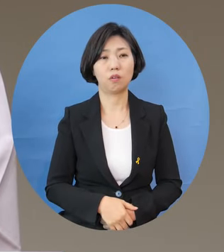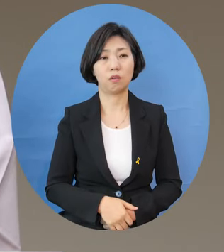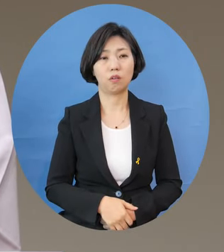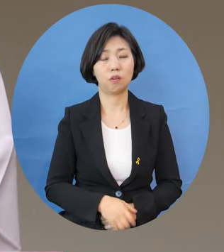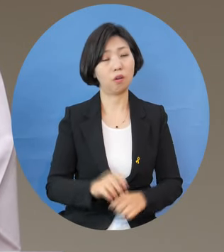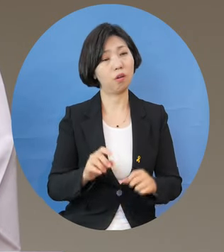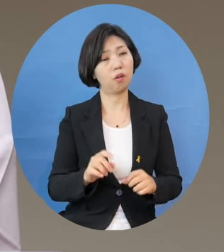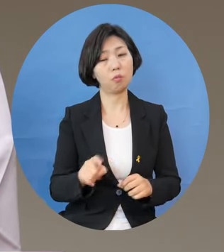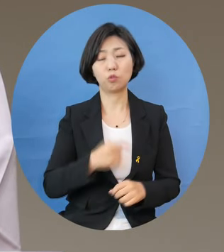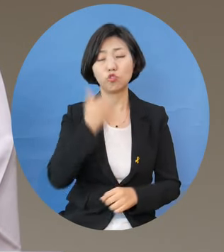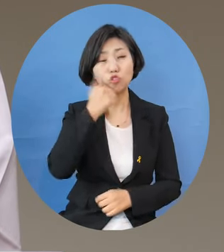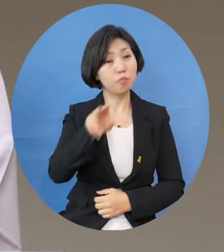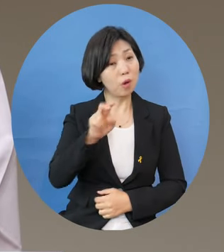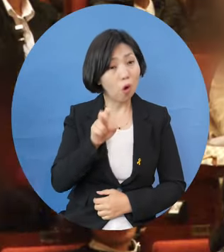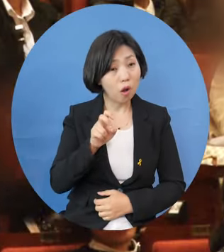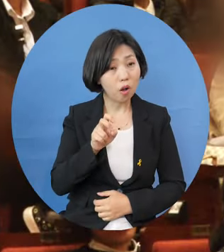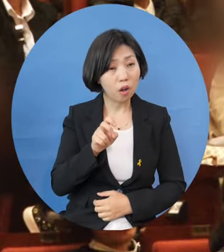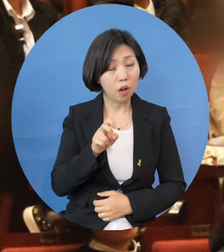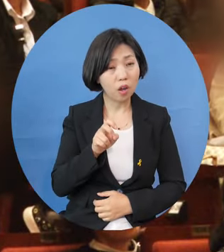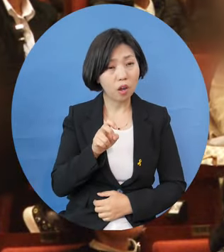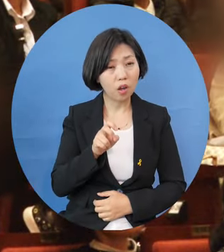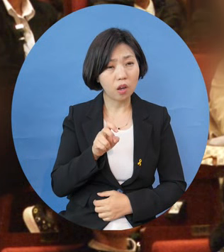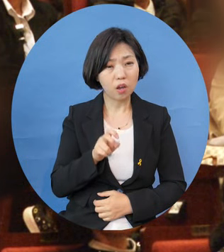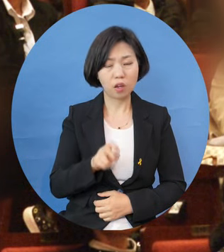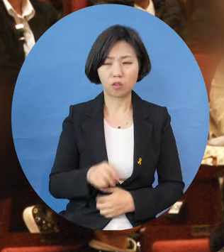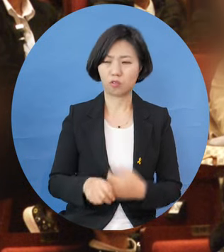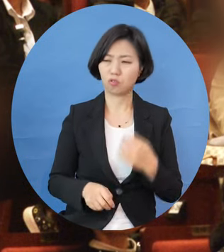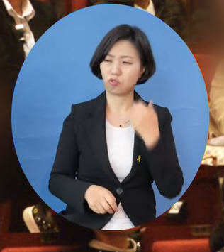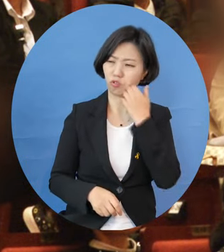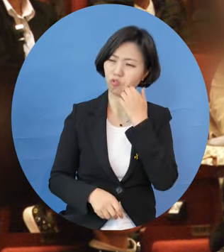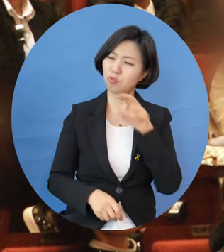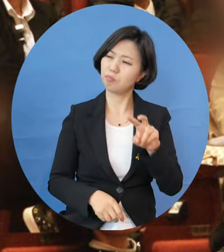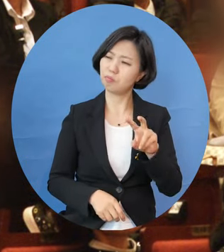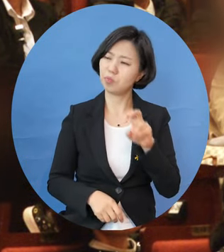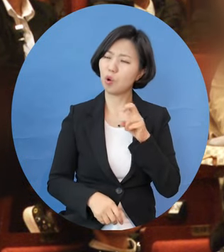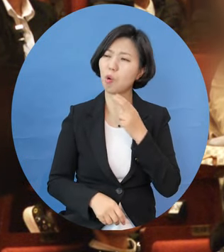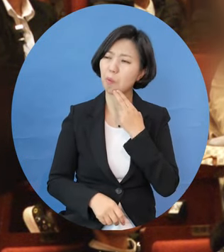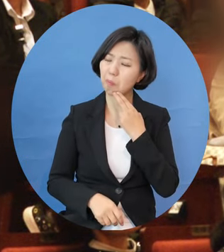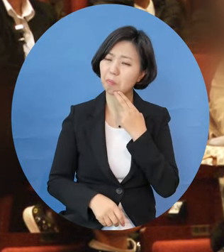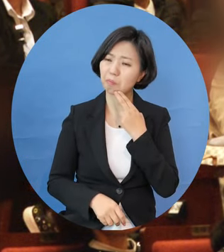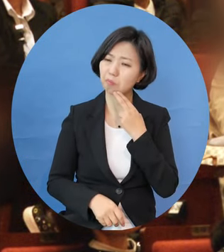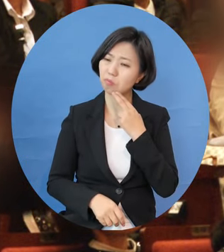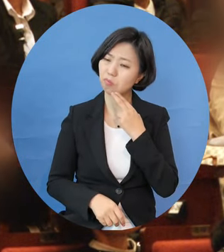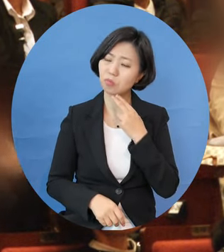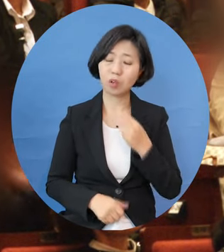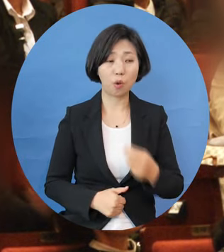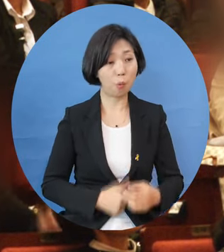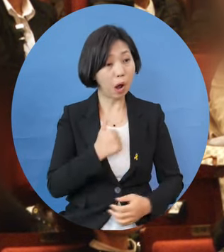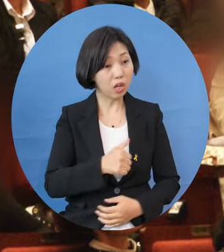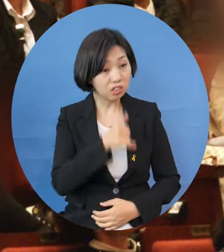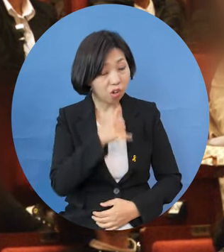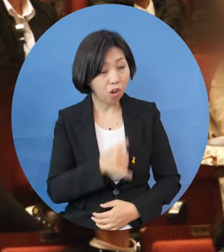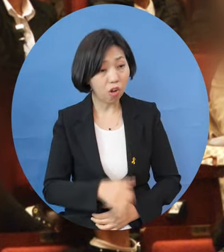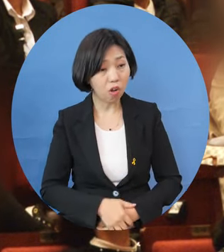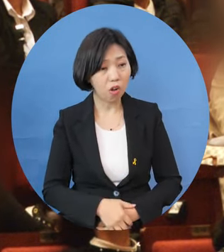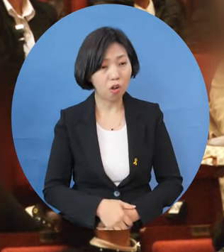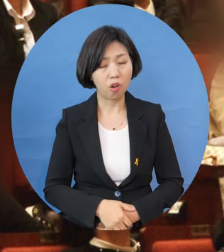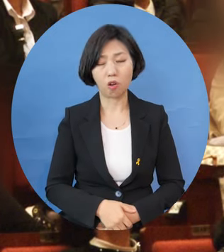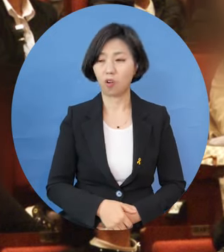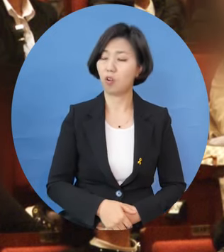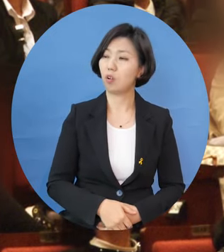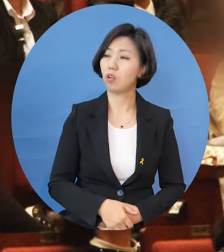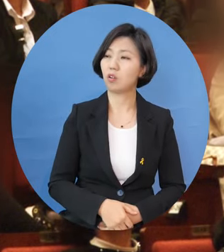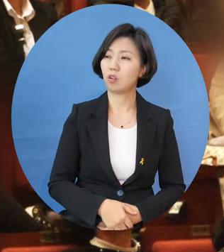안 그러면 미워하는 게 있어요? 미워하는 건 없는데 화나는 게 있어요? 그러니까